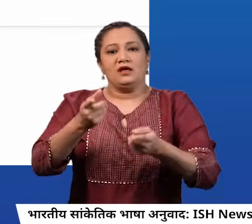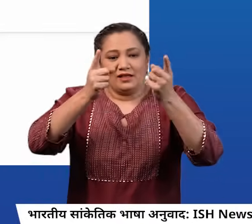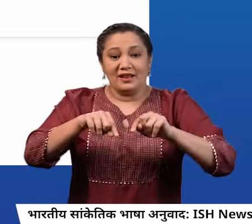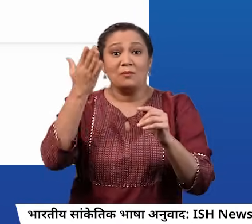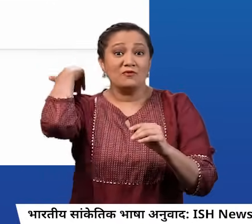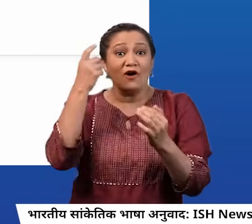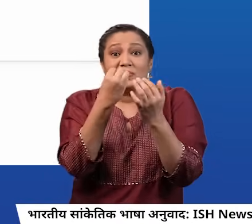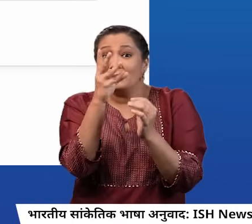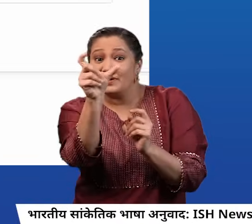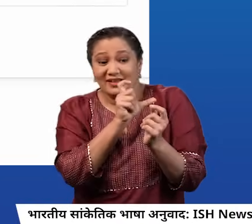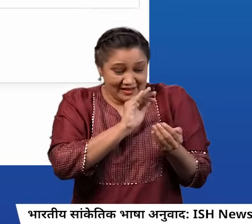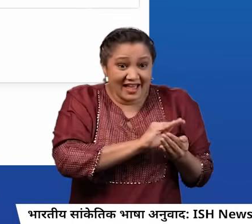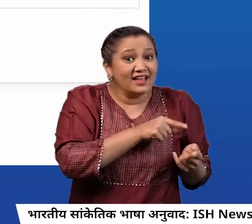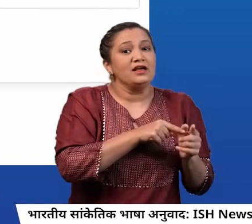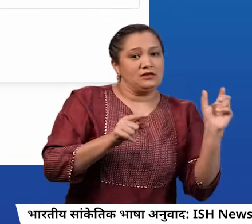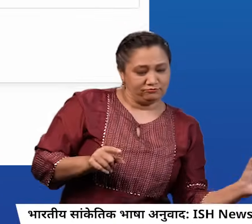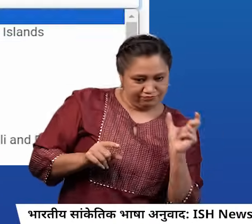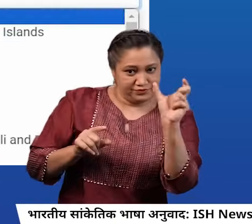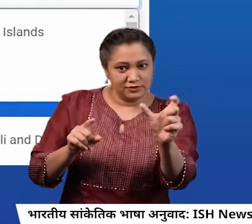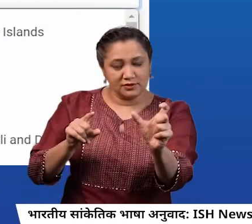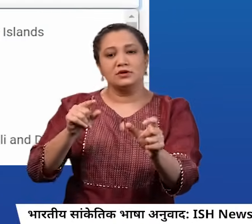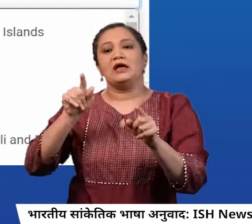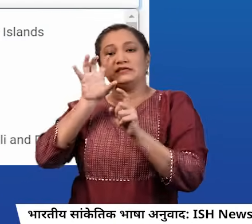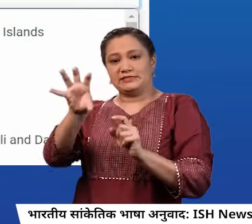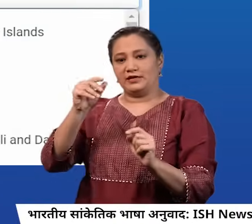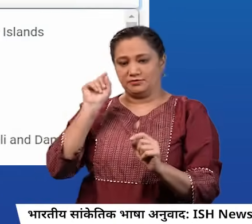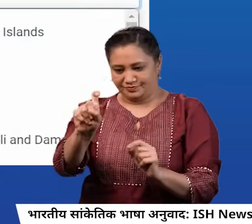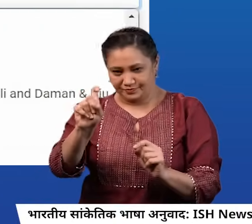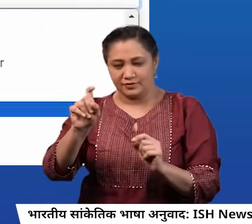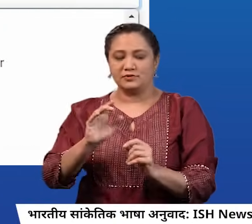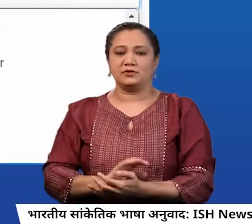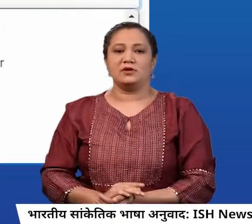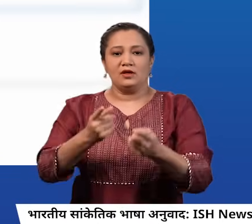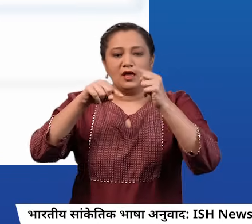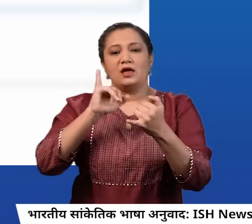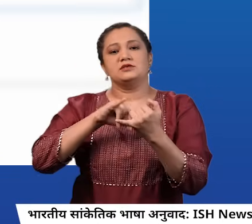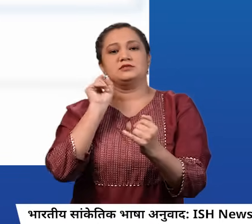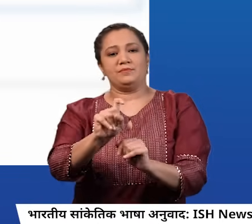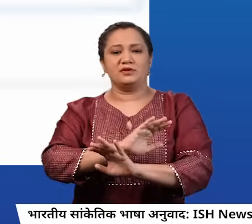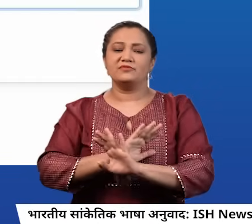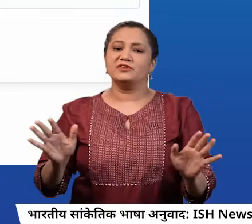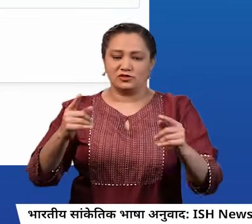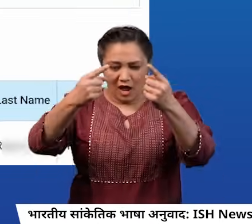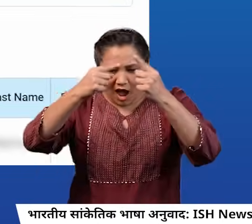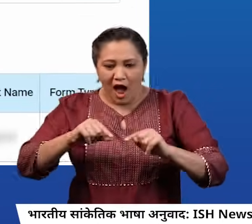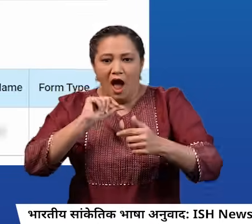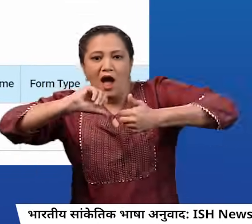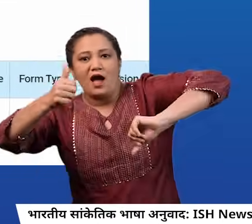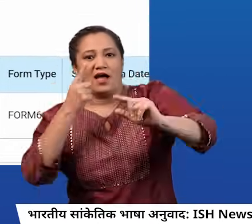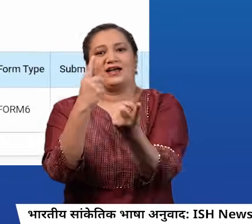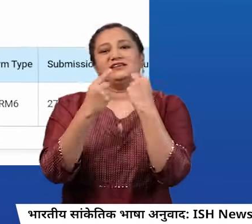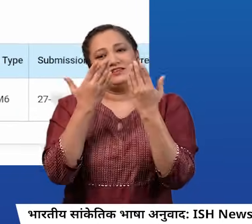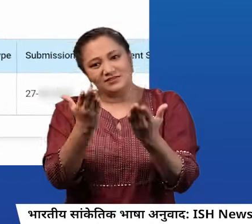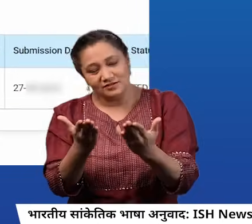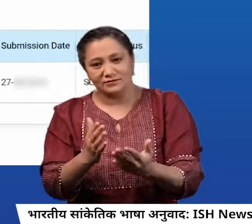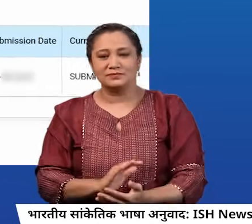आणी मग समोर आलिला पानावर अपलेया अरजाचा संधर्बक्रमांका आणी राज हा तप्षिल देऊन सब्मिट हे बटन दाबून आपन अपलेया अरजाची